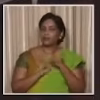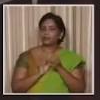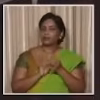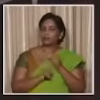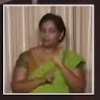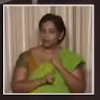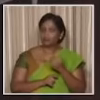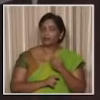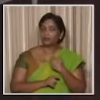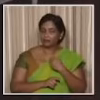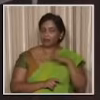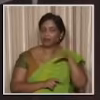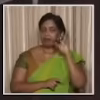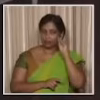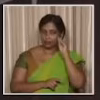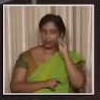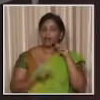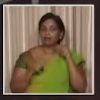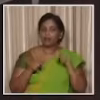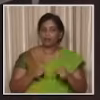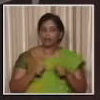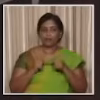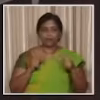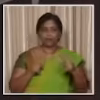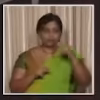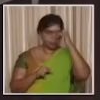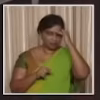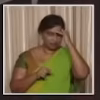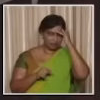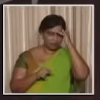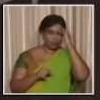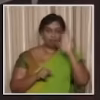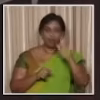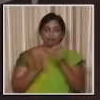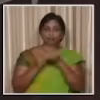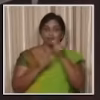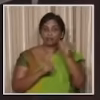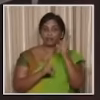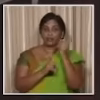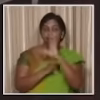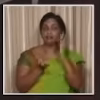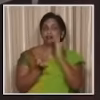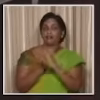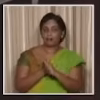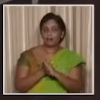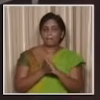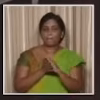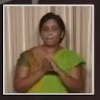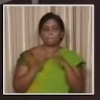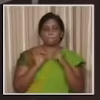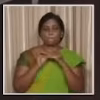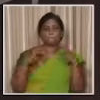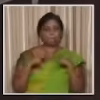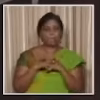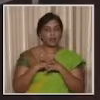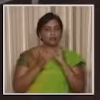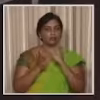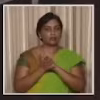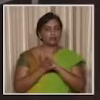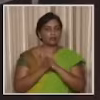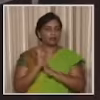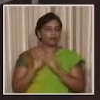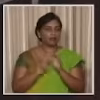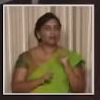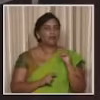සභාපතිතුමනි මට තේරෙනවා අද විපක්ෂ නායකතුමා වෙනුවෙන් පෙනී හිටින එකම ගැලුම් කාර්ය බණ්ඩාරවෙල අපේ චමින්ද